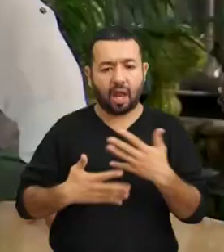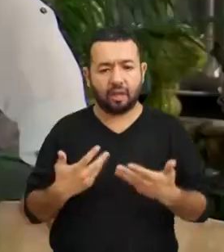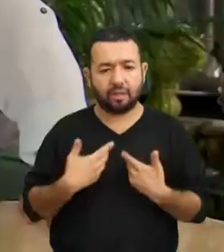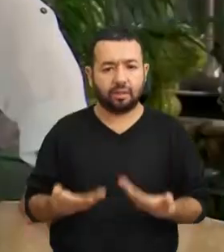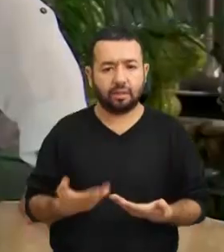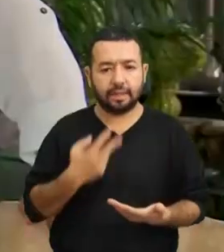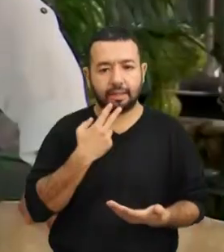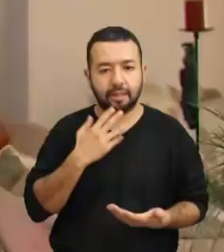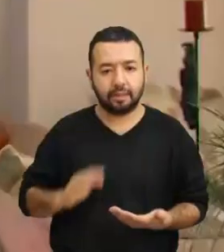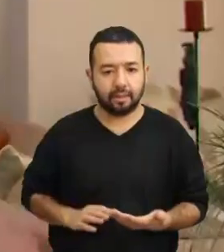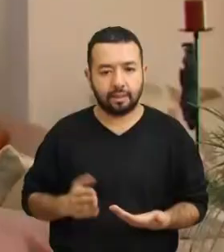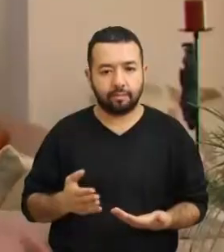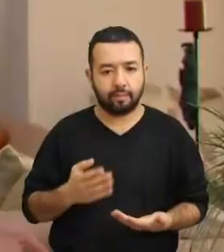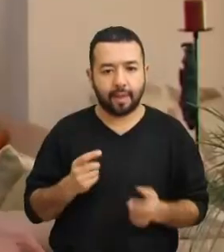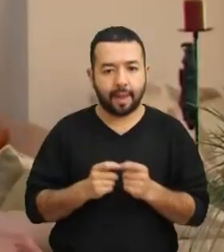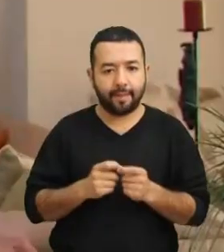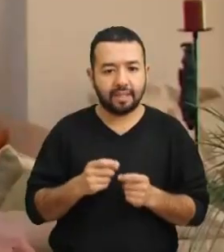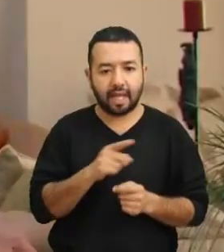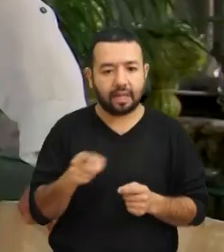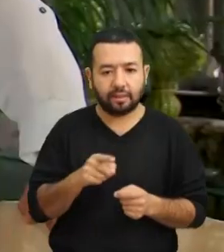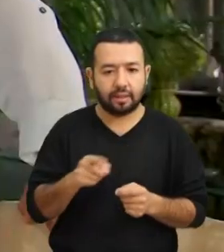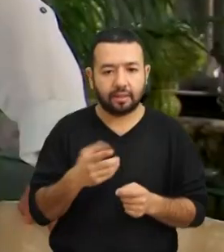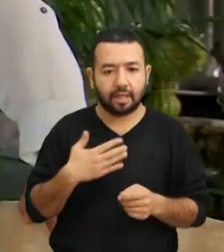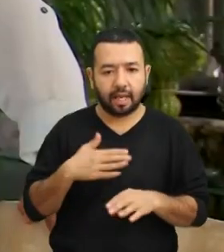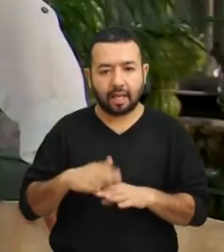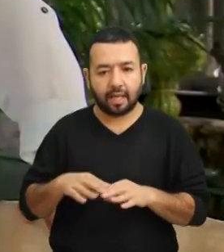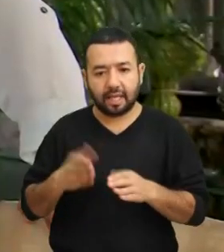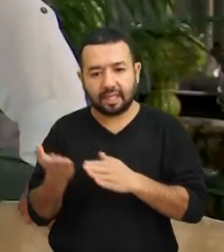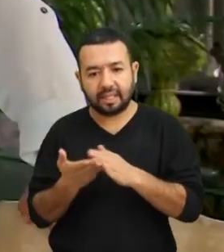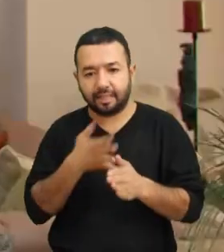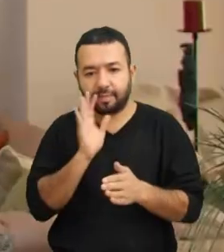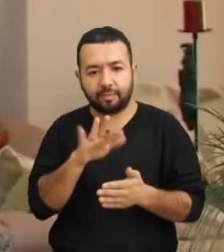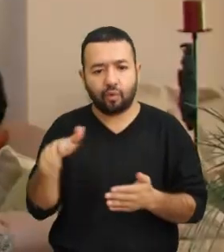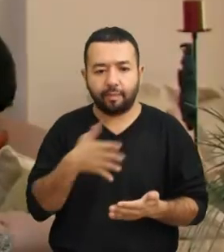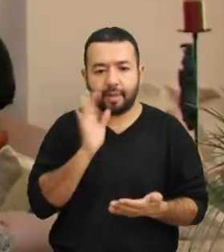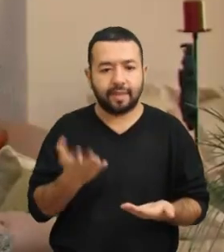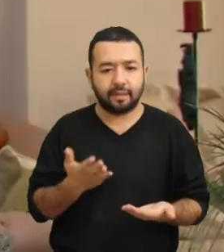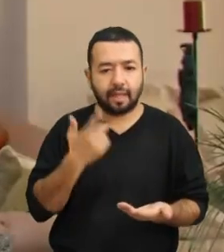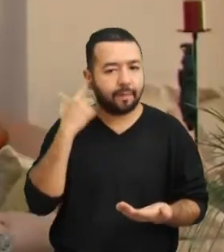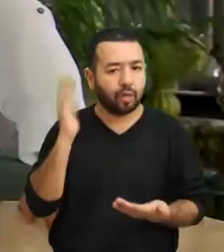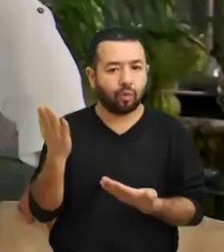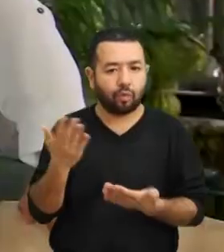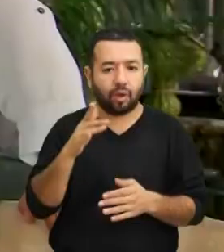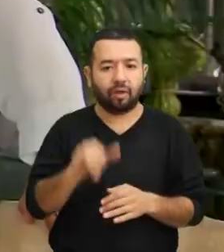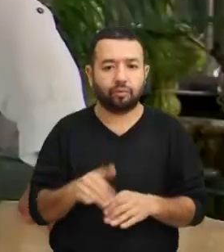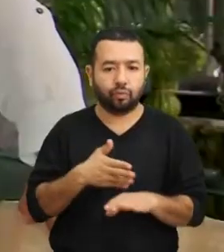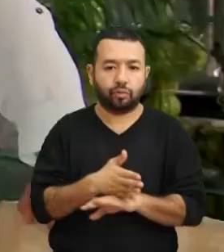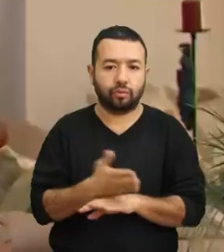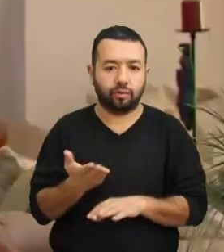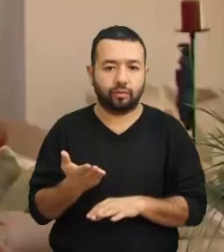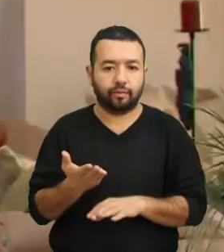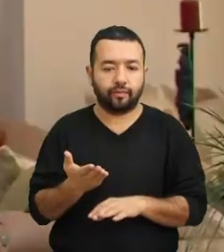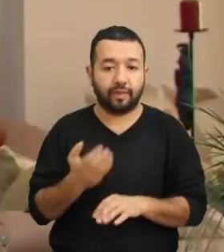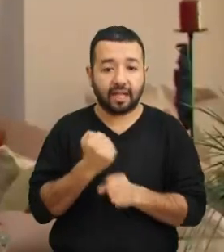karıştırıyorum. Kızım, Biricik hangi sandalyenin bacağını kesik olduğunu bilmiyor ki. Ha, o da doğru.